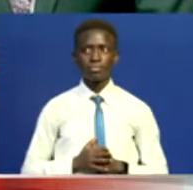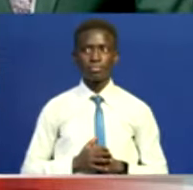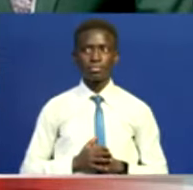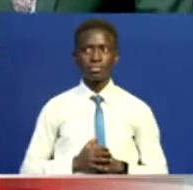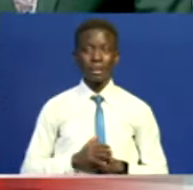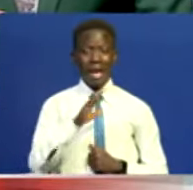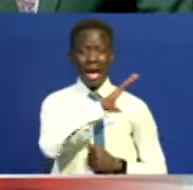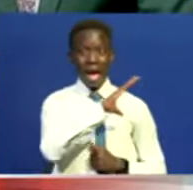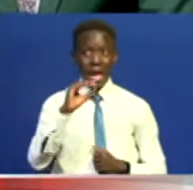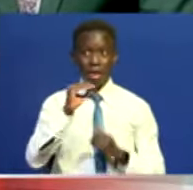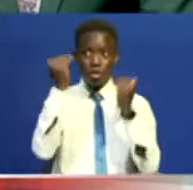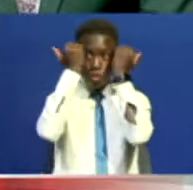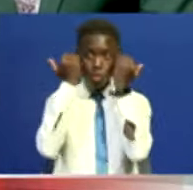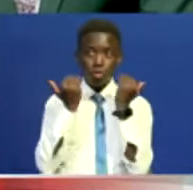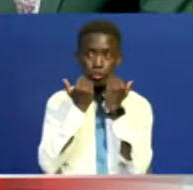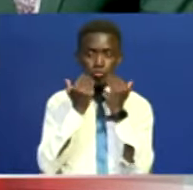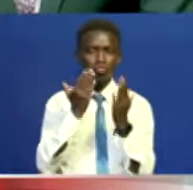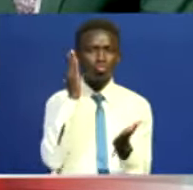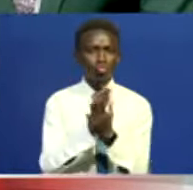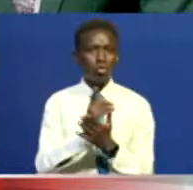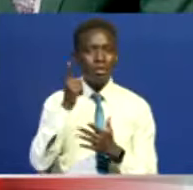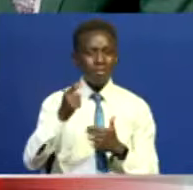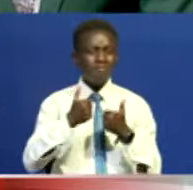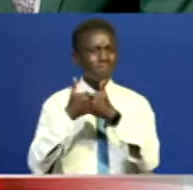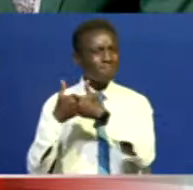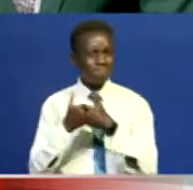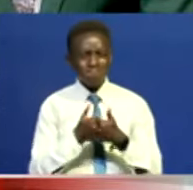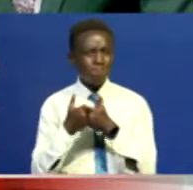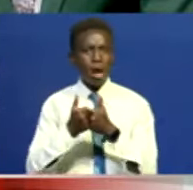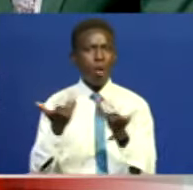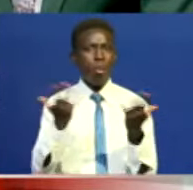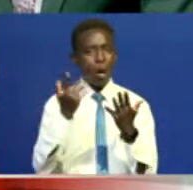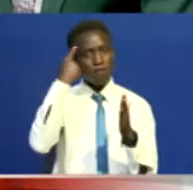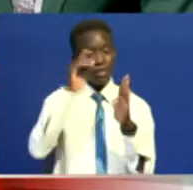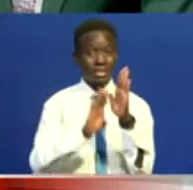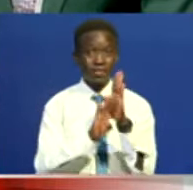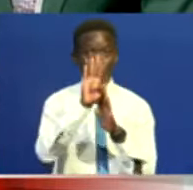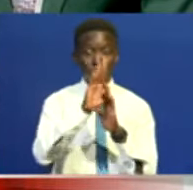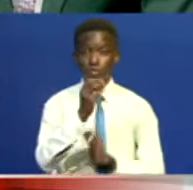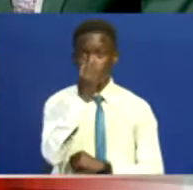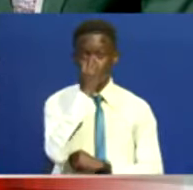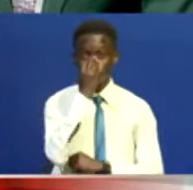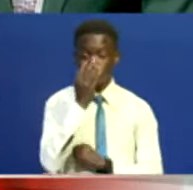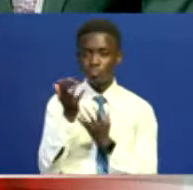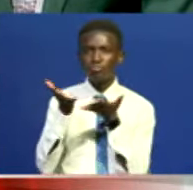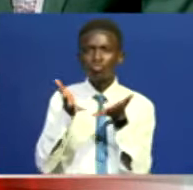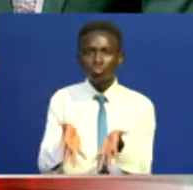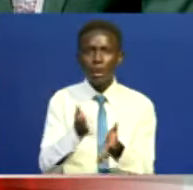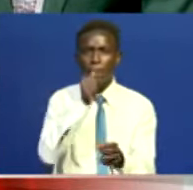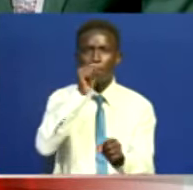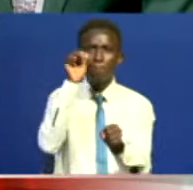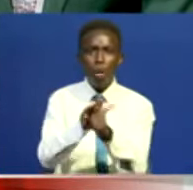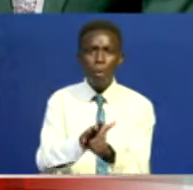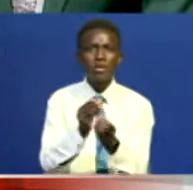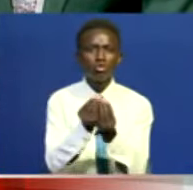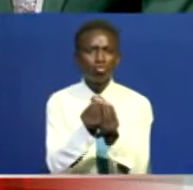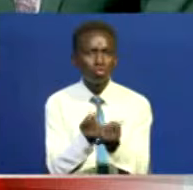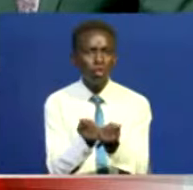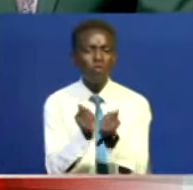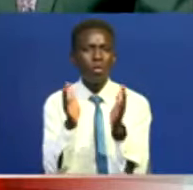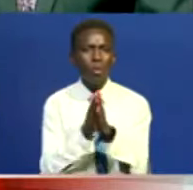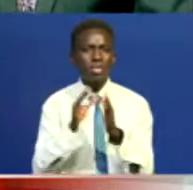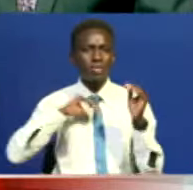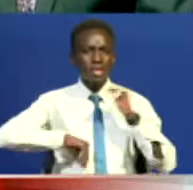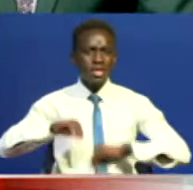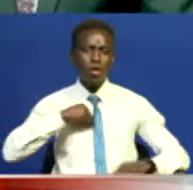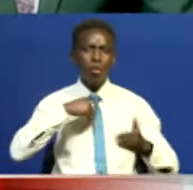bunge na idara mahakama na umekuwa kikwazo kwa juhudi za maendeleo. Rais Ruto aliahidi kukabiliana na ufisadi bila